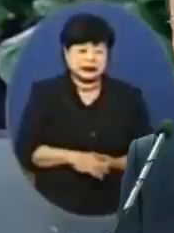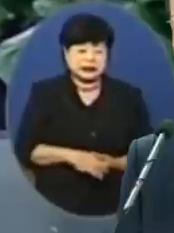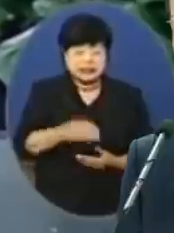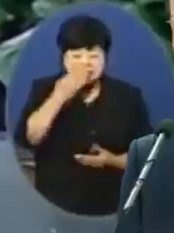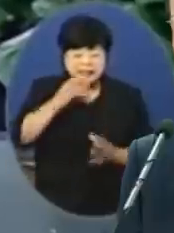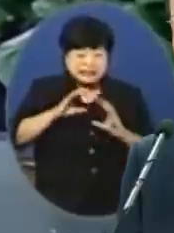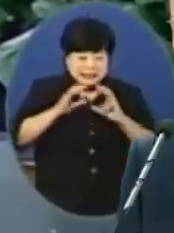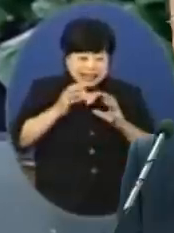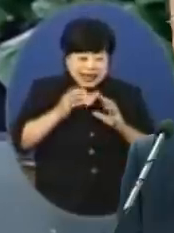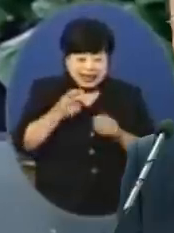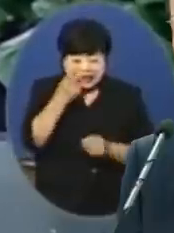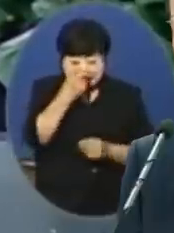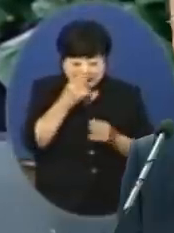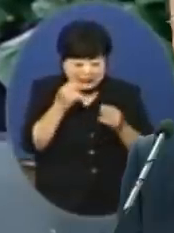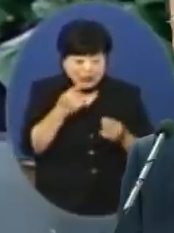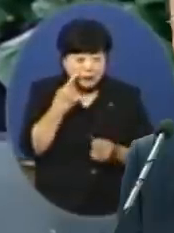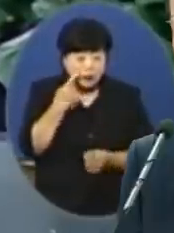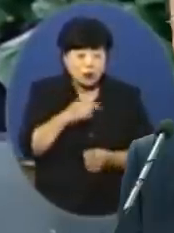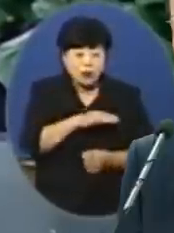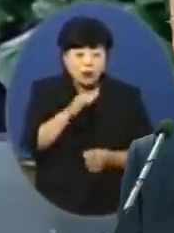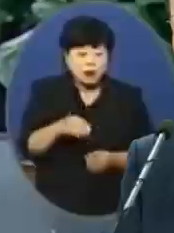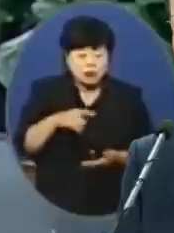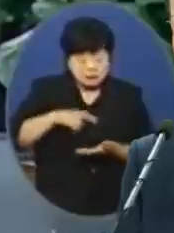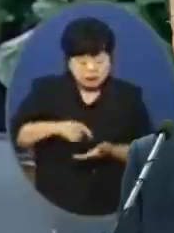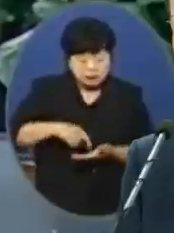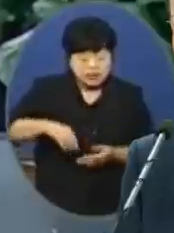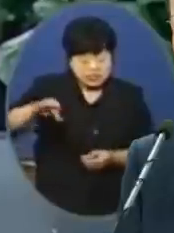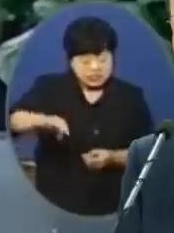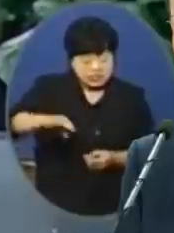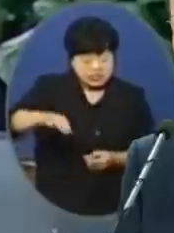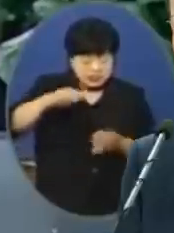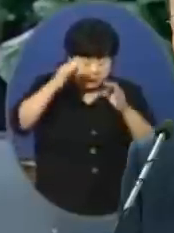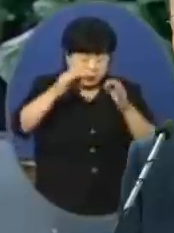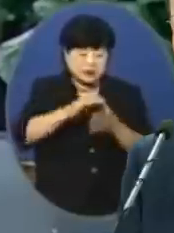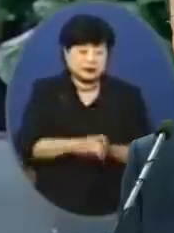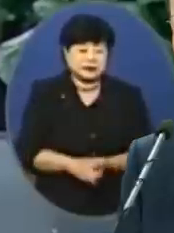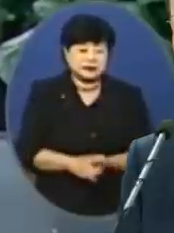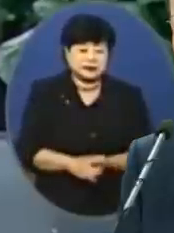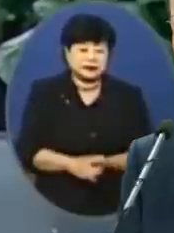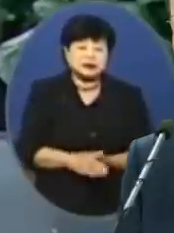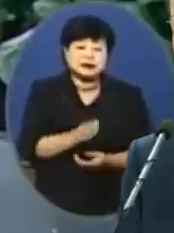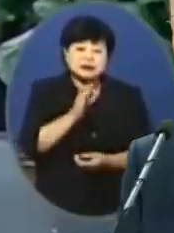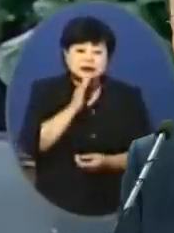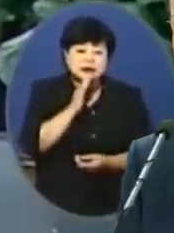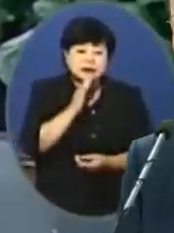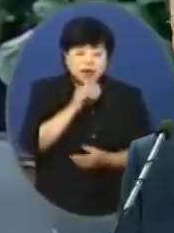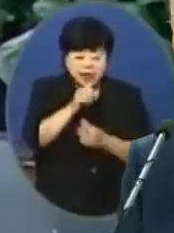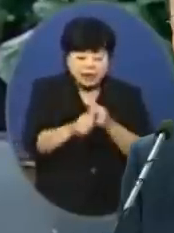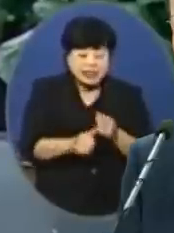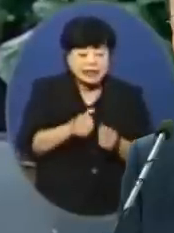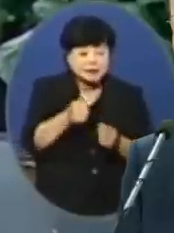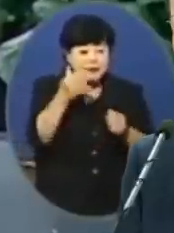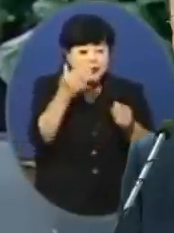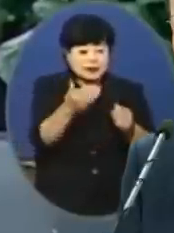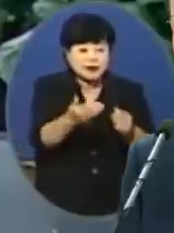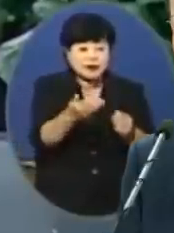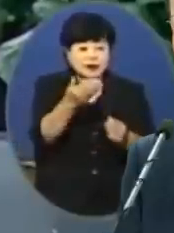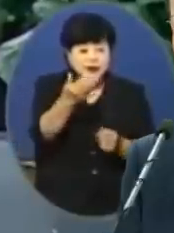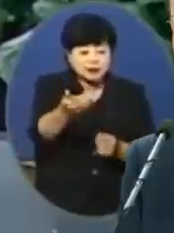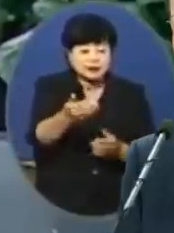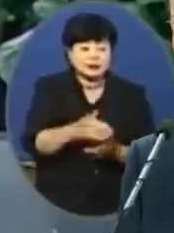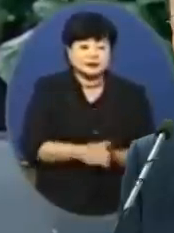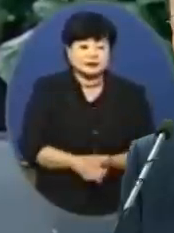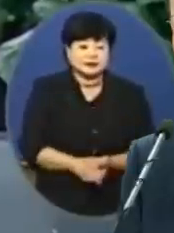이스라엘 정탐꾼들이 말한 것처럼 우리는 메뚜기 같이 보인다고. 근데 실제는 여러분 하나님이